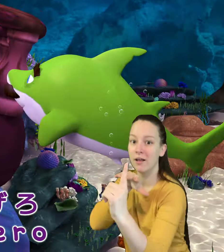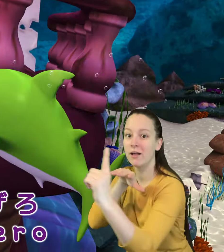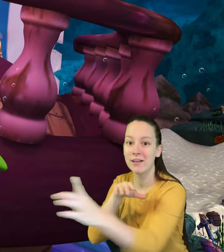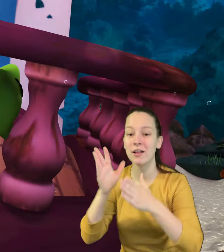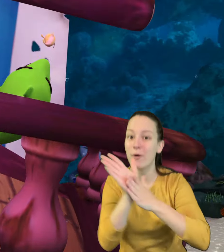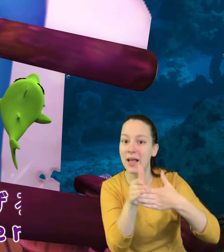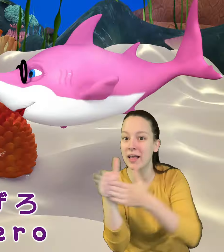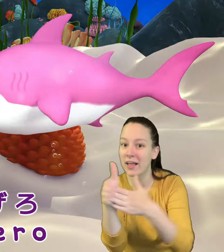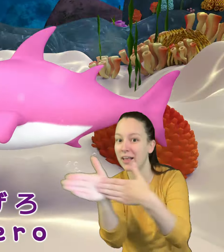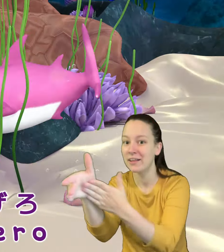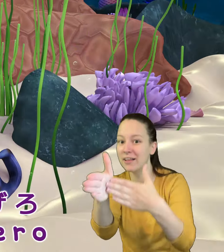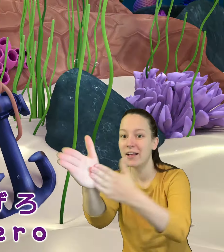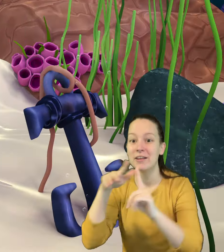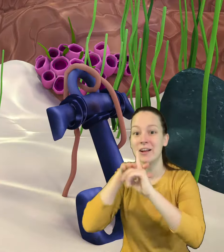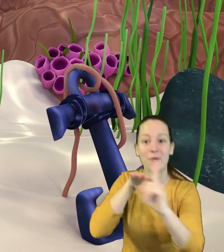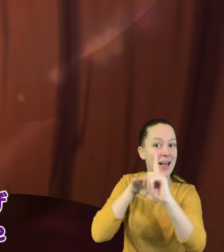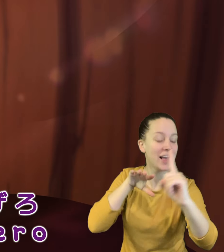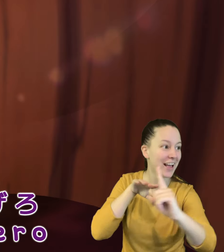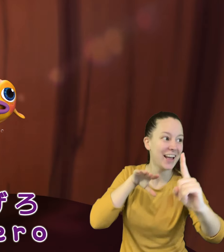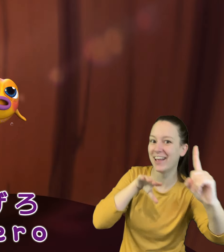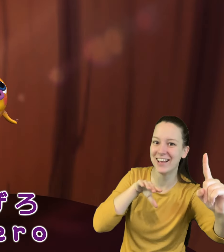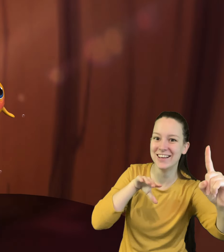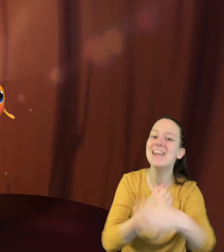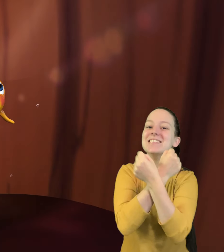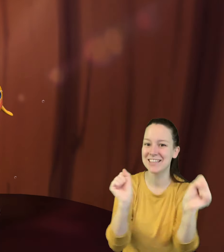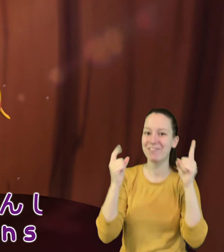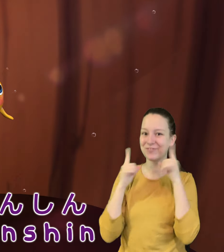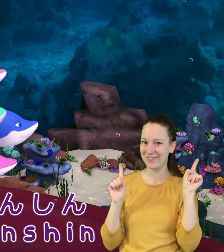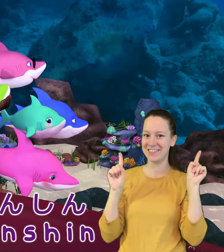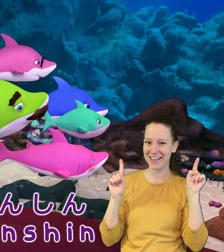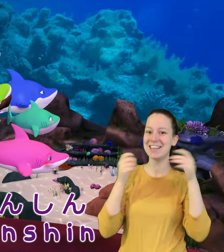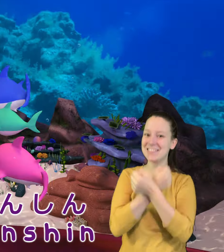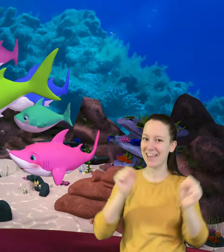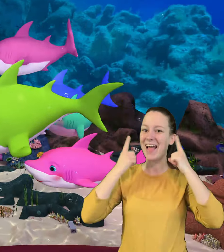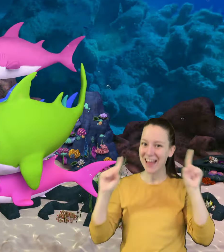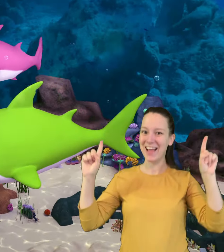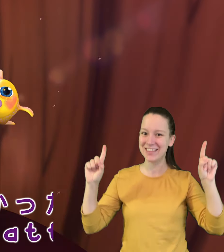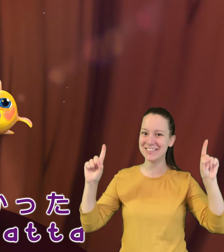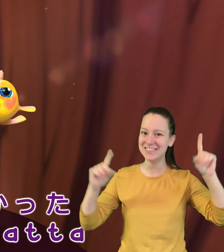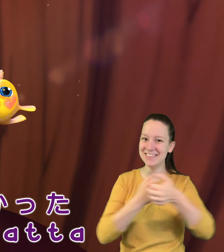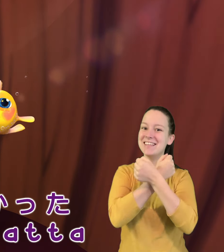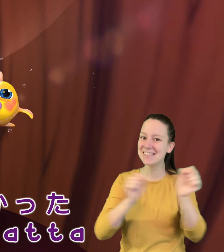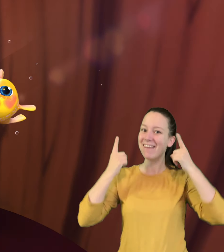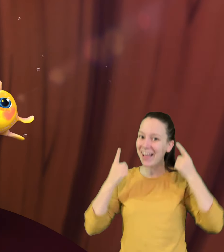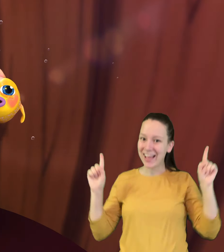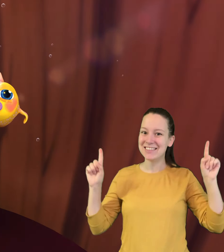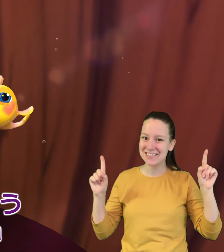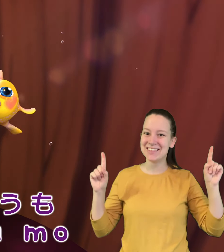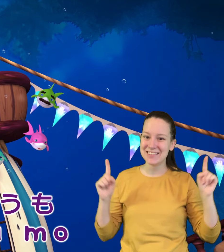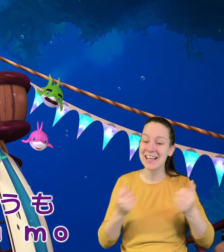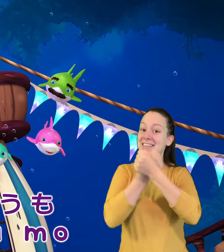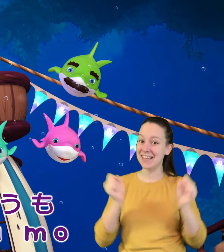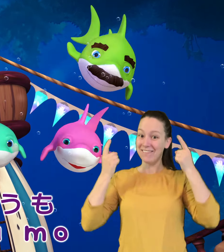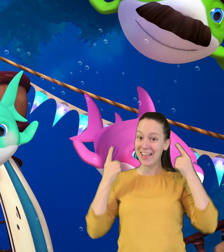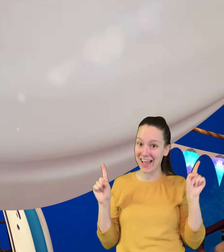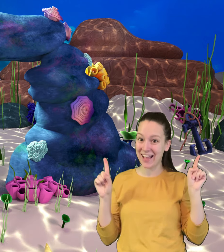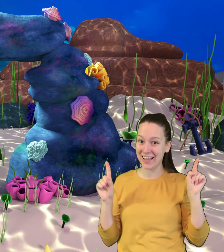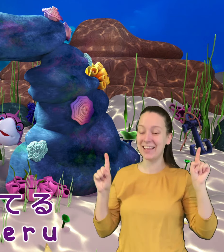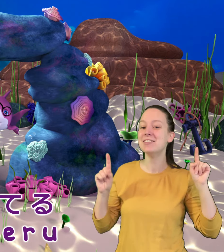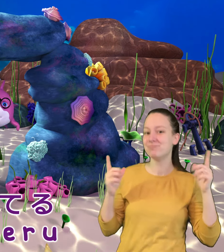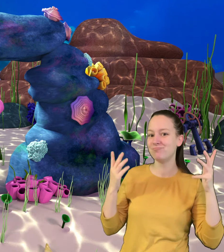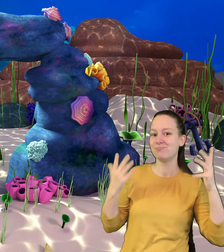逃げろ逃げろ逃げろもう安心たた今日も